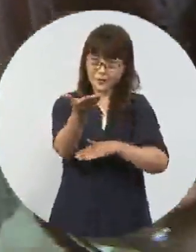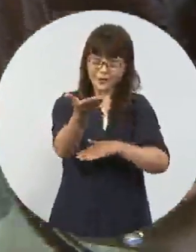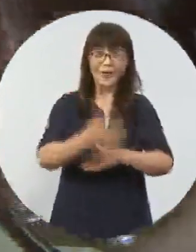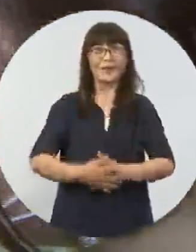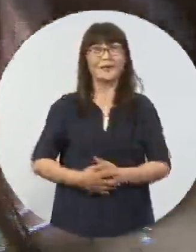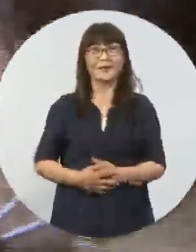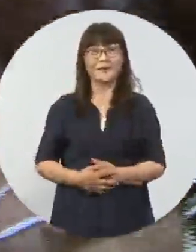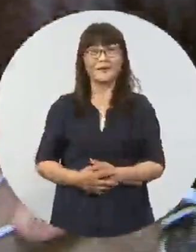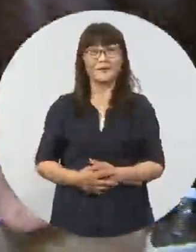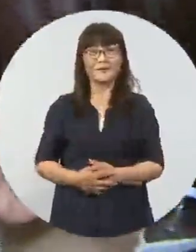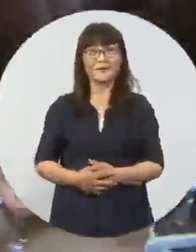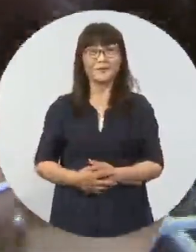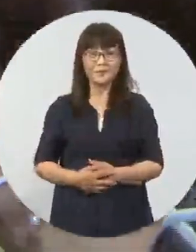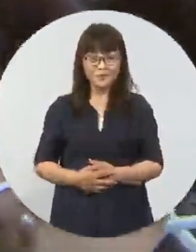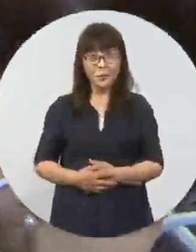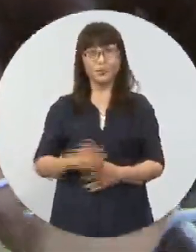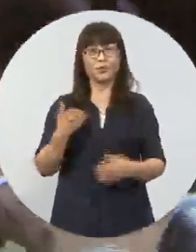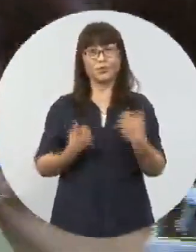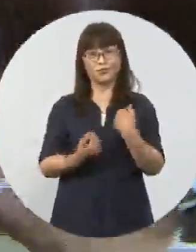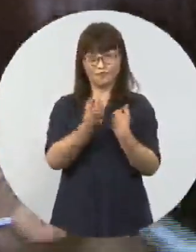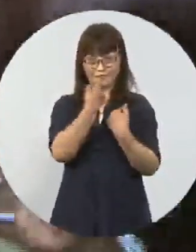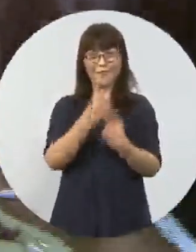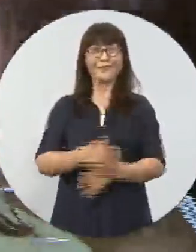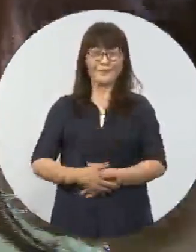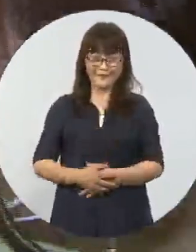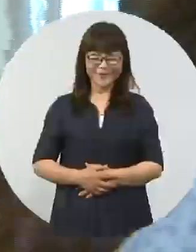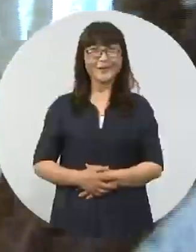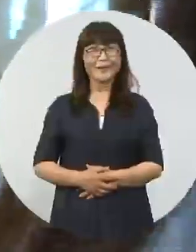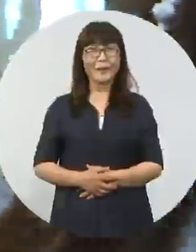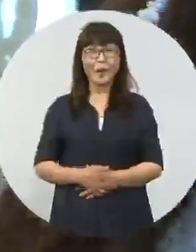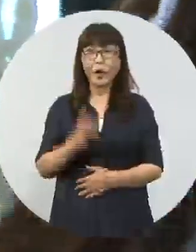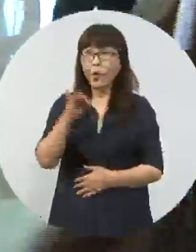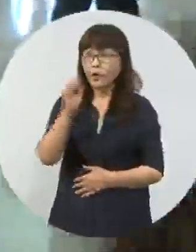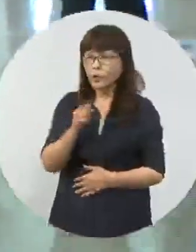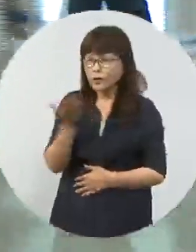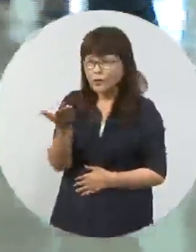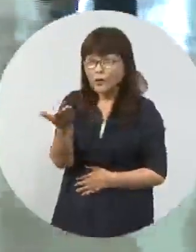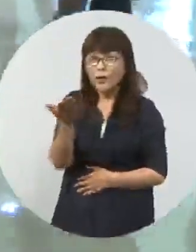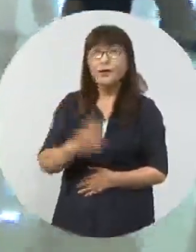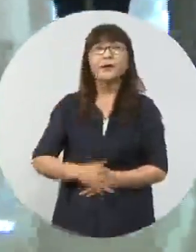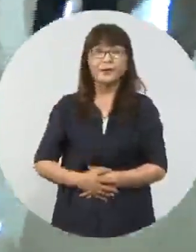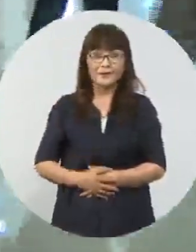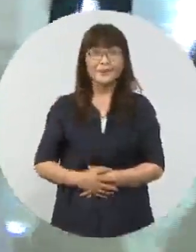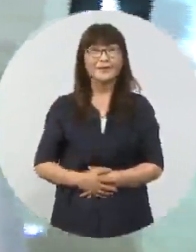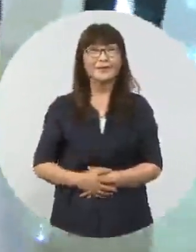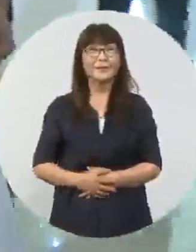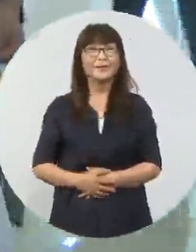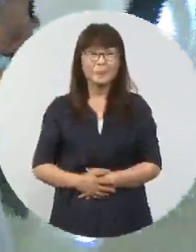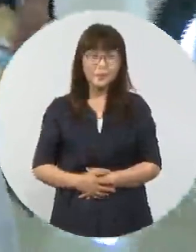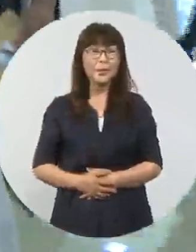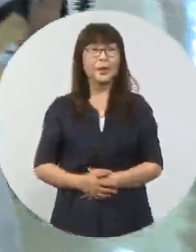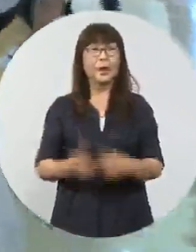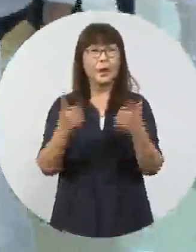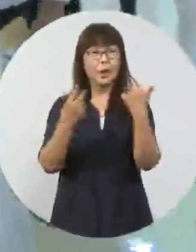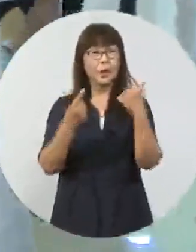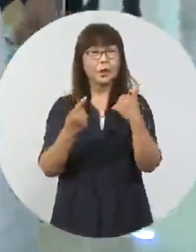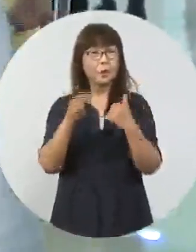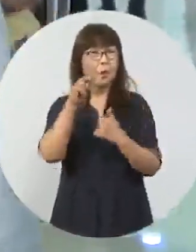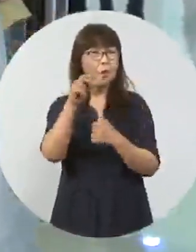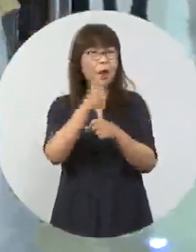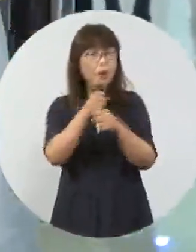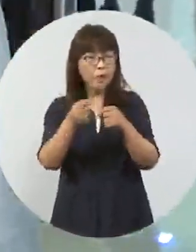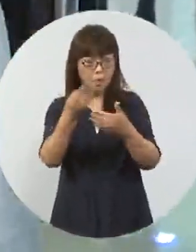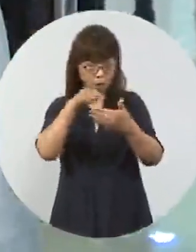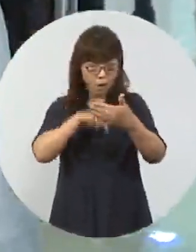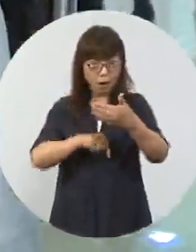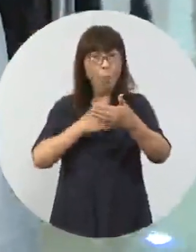か？ 楽しかった。 楽しかった。お母さんいかがでしたか？ 普段見れない裏側が見れたんです